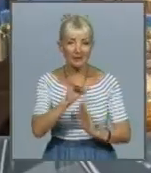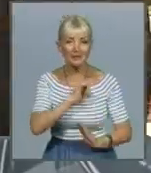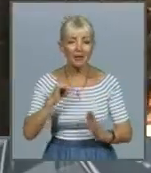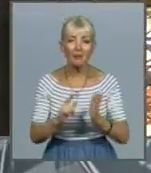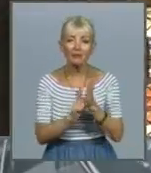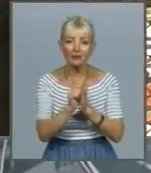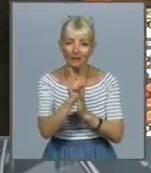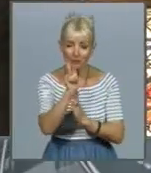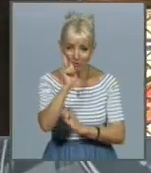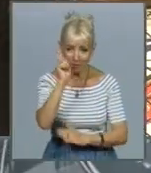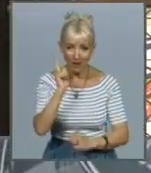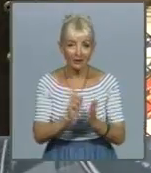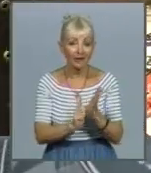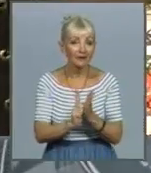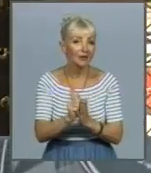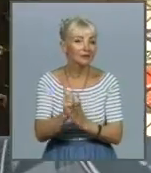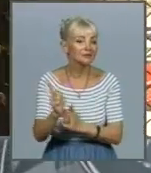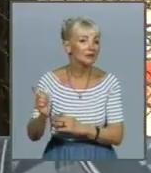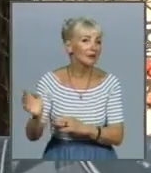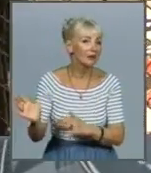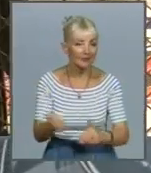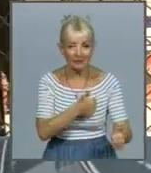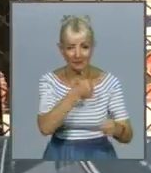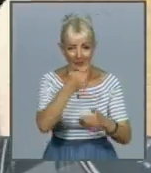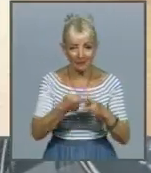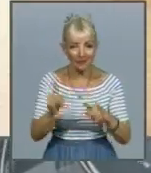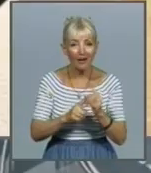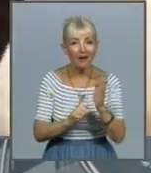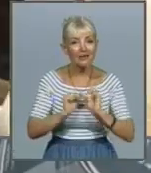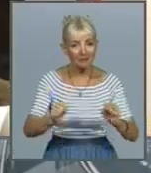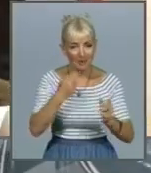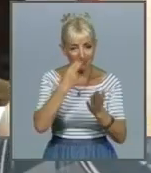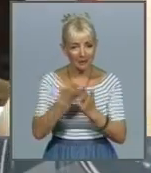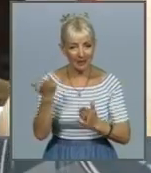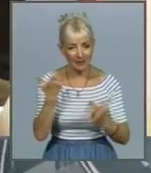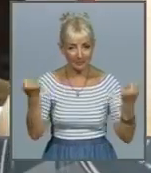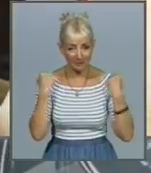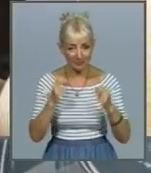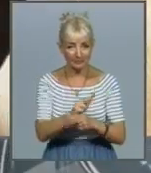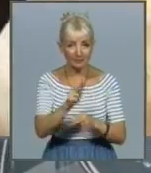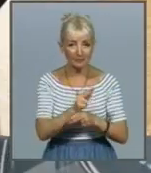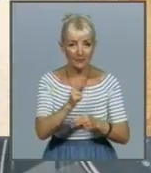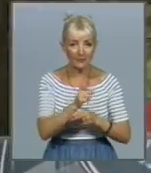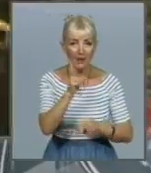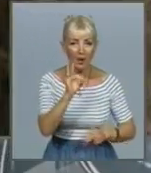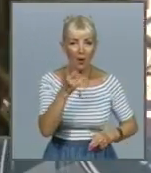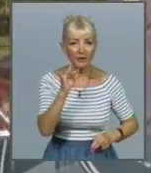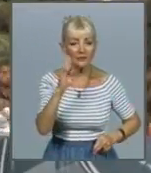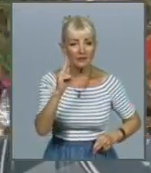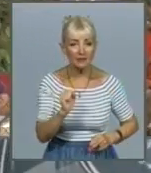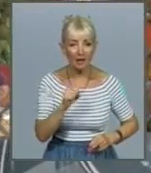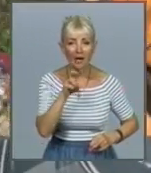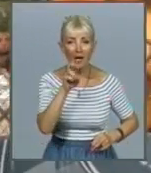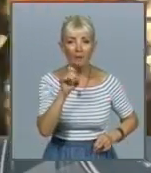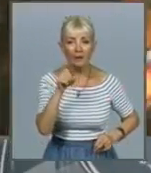начала в клетке пошла заруба по-хозяйски смело проявили себя харьковские бойцы подшефной виталия конница александр